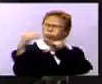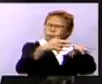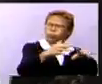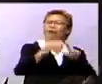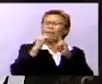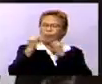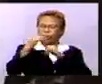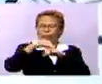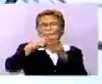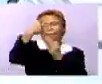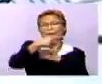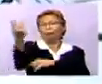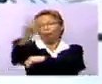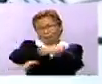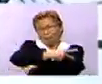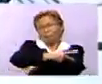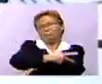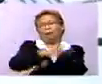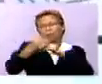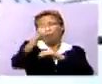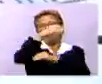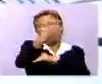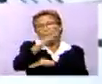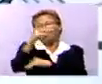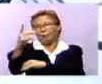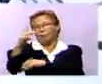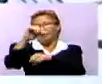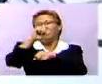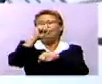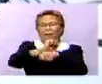Temuduga pada program 2 hari ini yang menawarkan lebih 15,000 peluang pekerjaan.